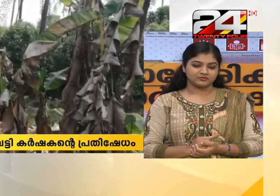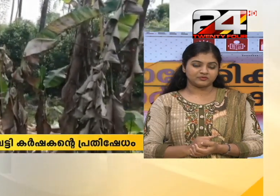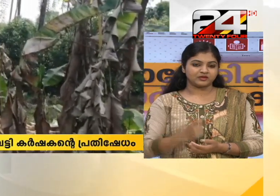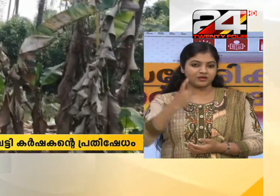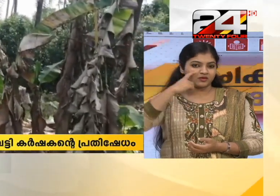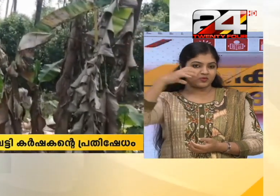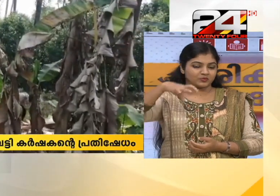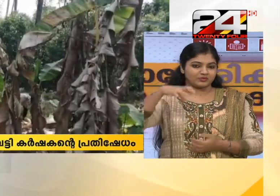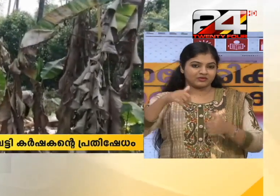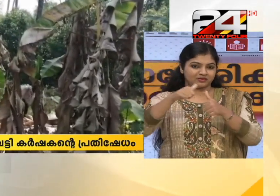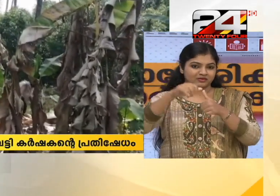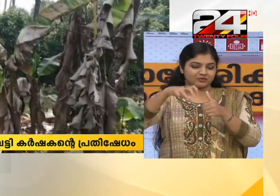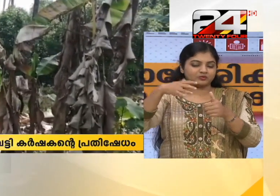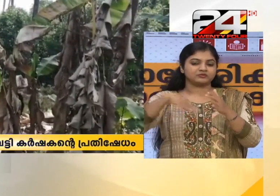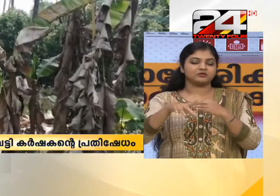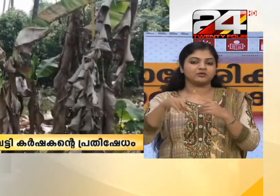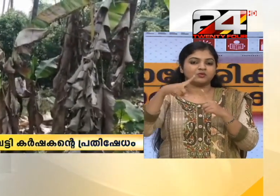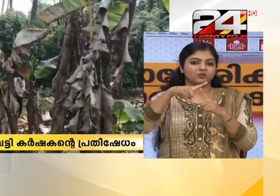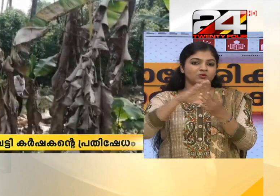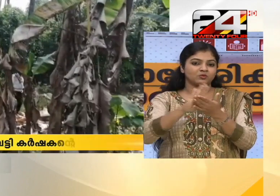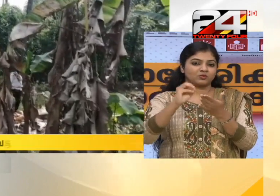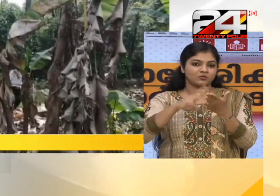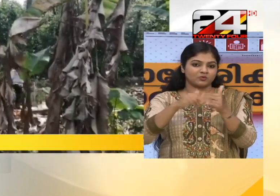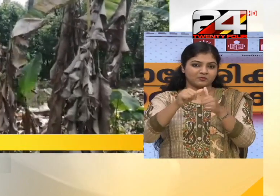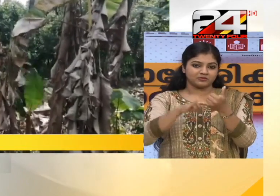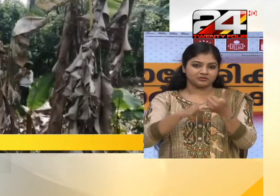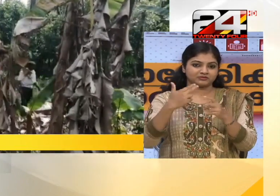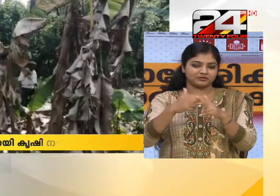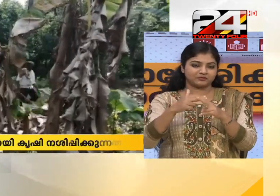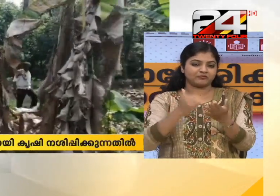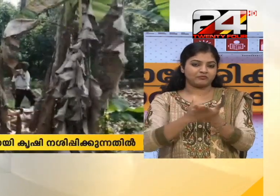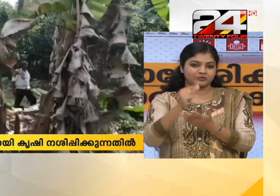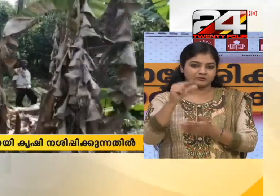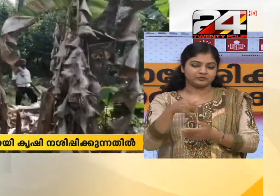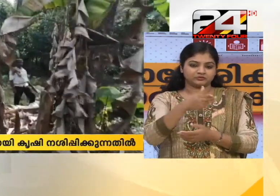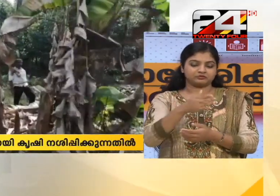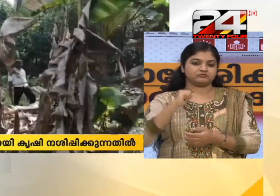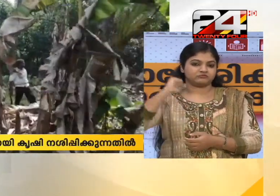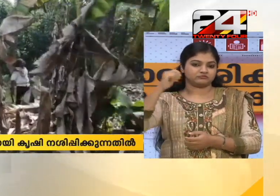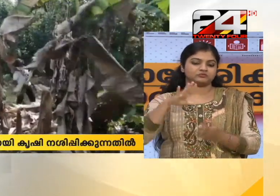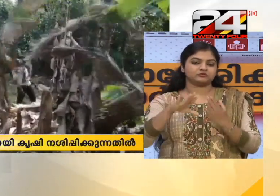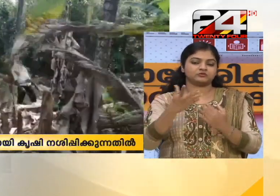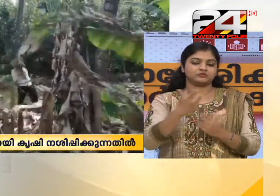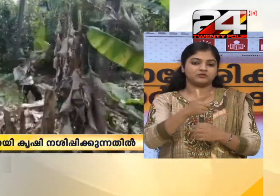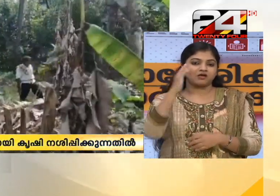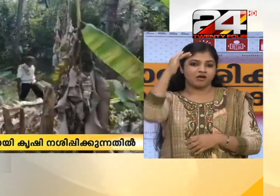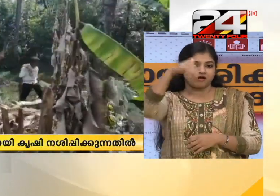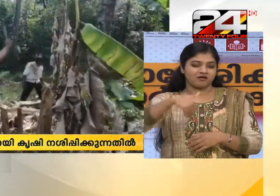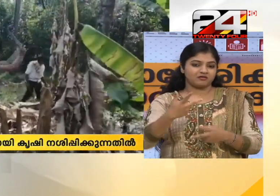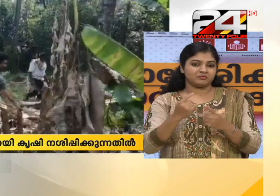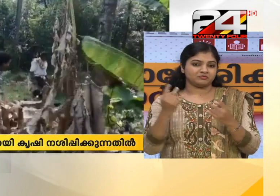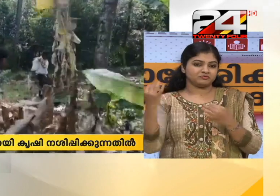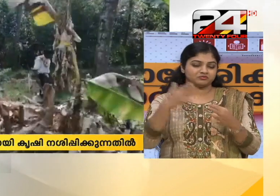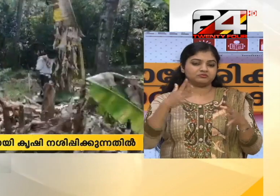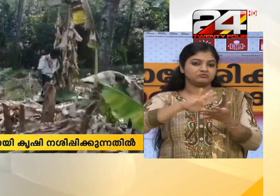കണ്ണൂർ അടക്കാത്തോട് മുട്ടുമാറ്റിയിലെ തോമസ് എന്ന കർഷകന്റെ പ്രതിഷേധമാണിത്. ആനകൾ കൂട്ടമായെത്തി കൃഷി നശിപ്പിക്കുന്നത് പതിവാണിവിടെ.